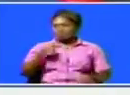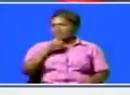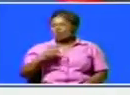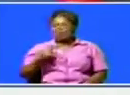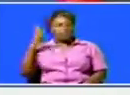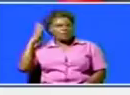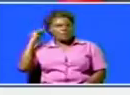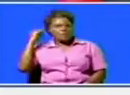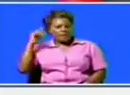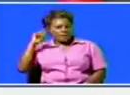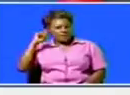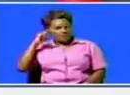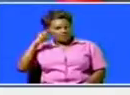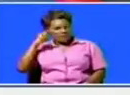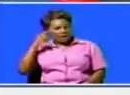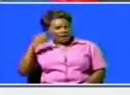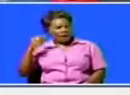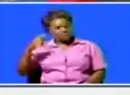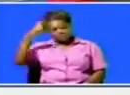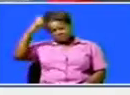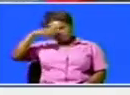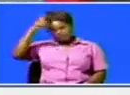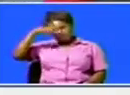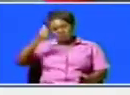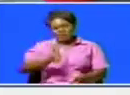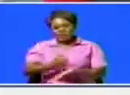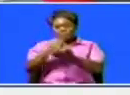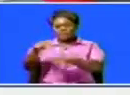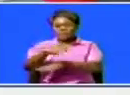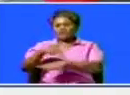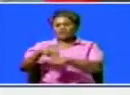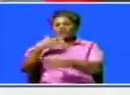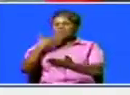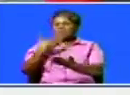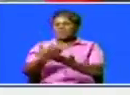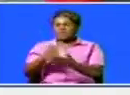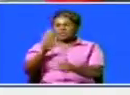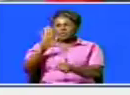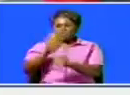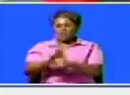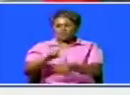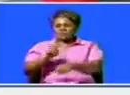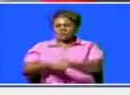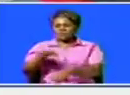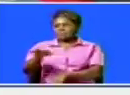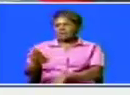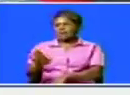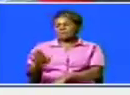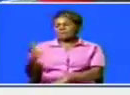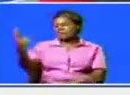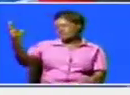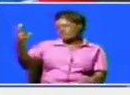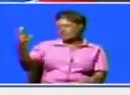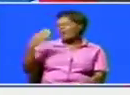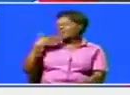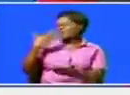wamekusikia. Nadhani kwamba hayo mawaidha yataweza kutufaa kama taifa. Yes. Shukrani sana kwa kutenga muda wako. Asante sana Mary. Na mtazamaji,